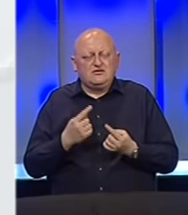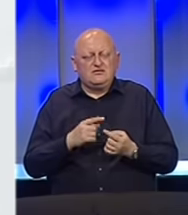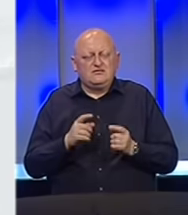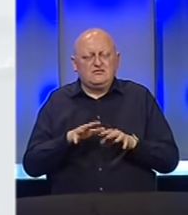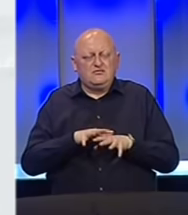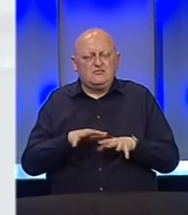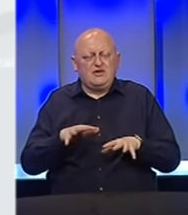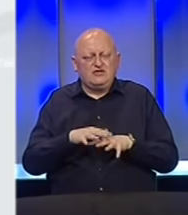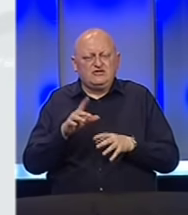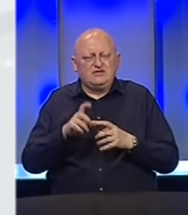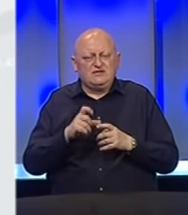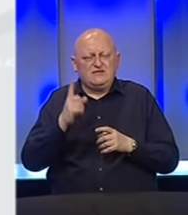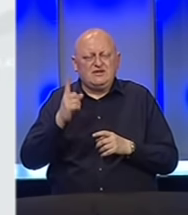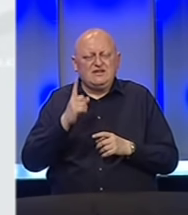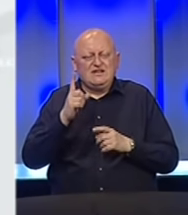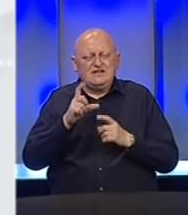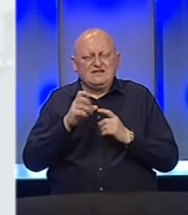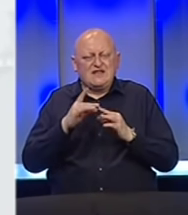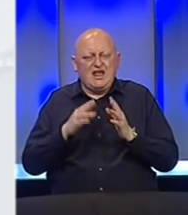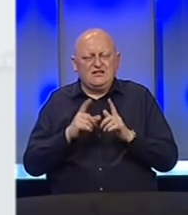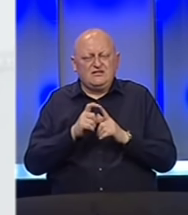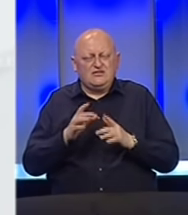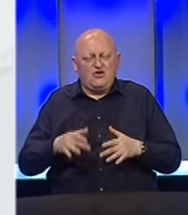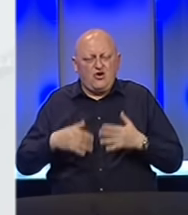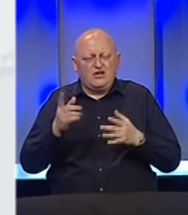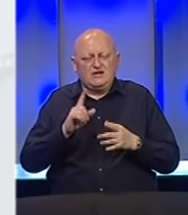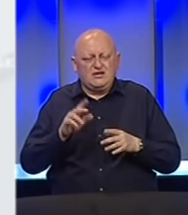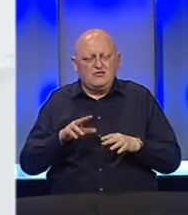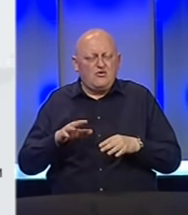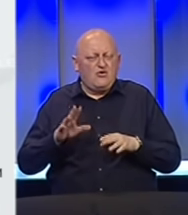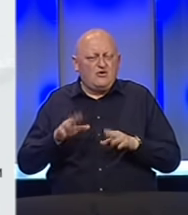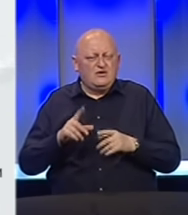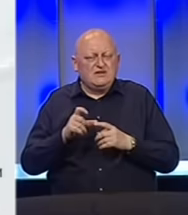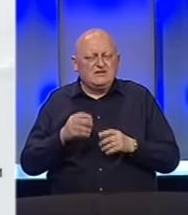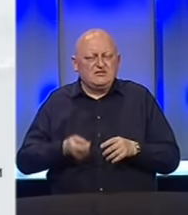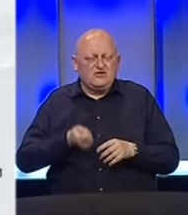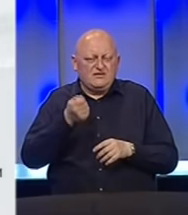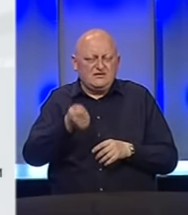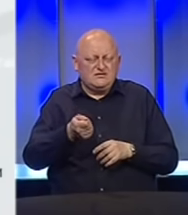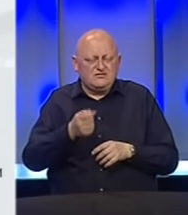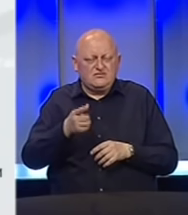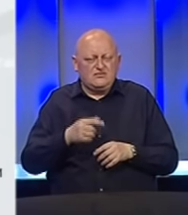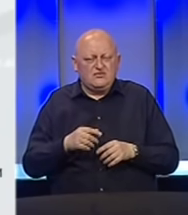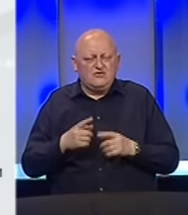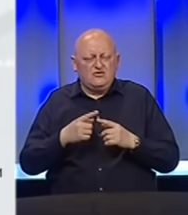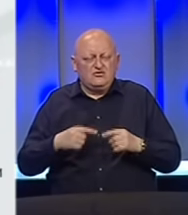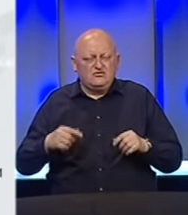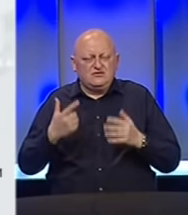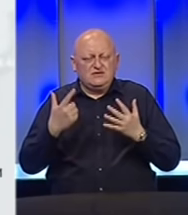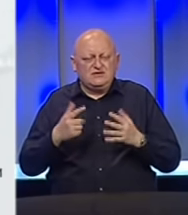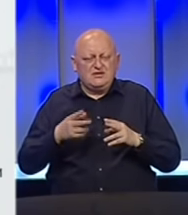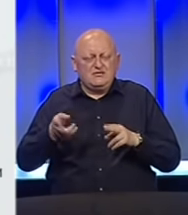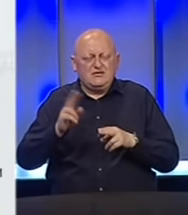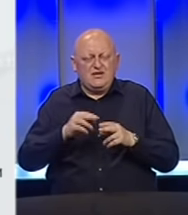elektroenergetske mreže na sjeveru i istoku Islanda, tako da odlaganje nije bilo opcija za islandskog investitora. Elnos Group je ovo sedmi i